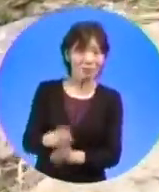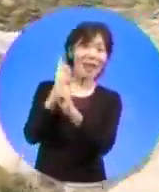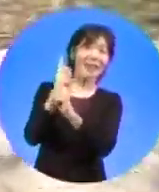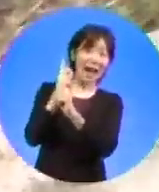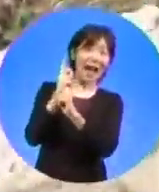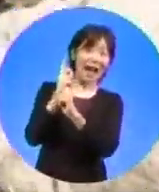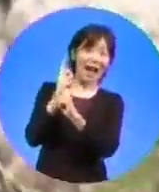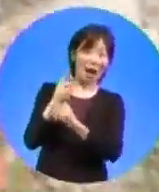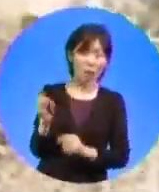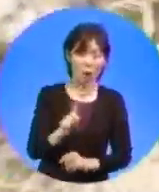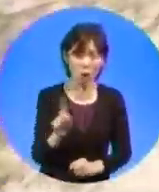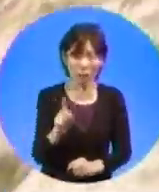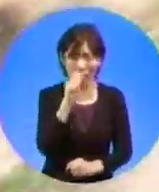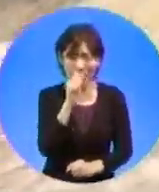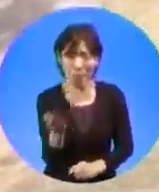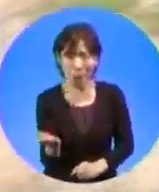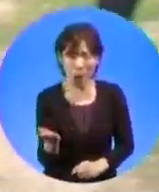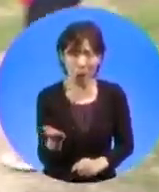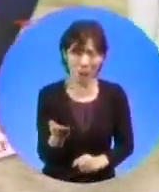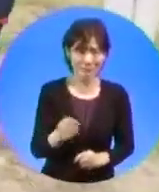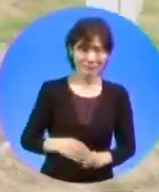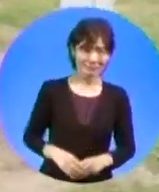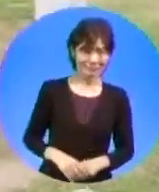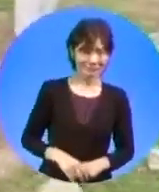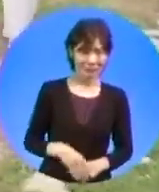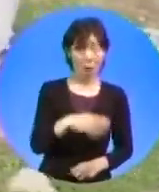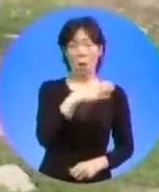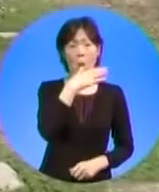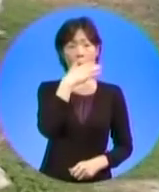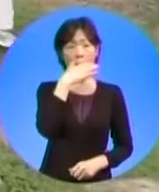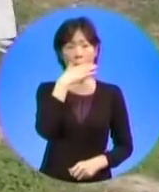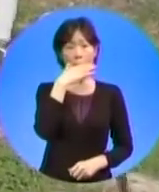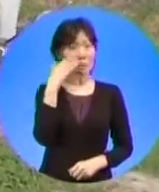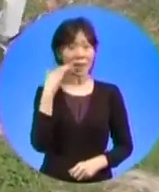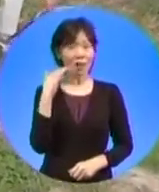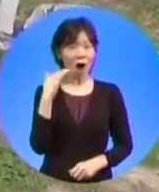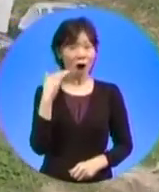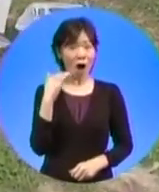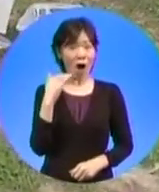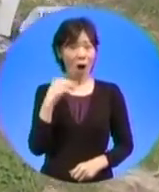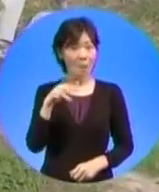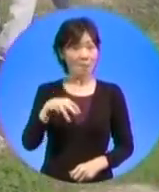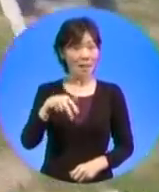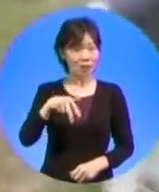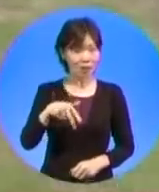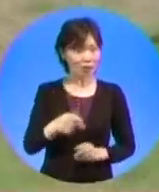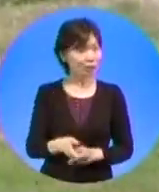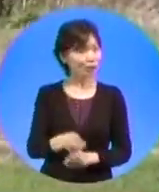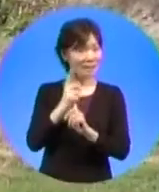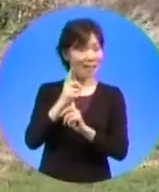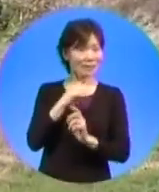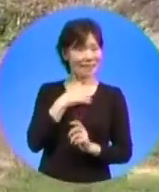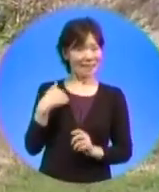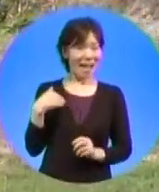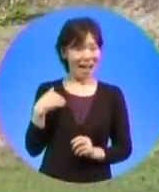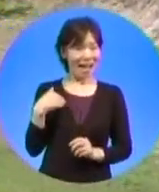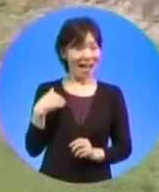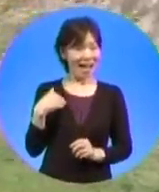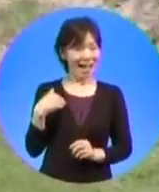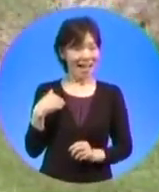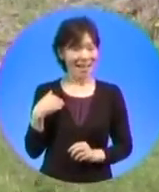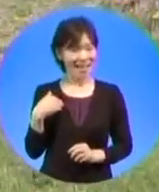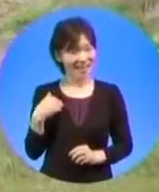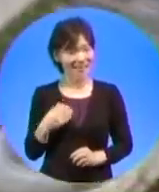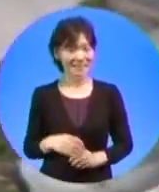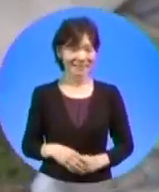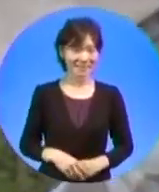釣れた。どうしたらいいの。 お見事、内藤さん。周囲の不安をよそに見事マスを釣り上げまし